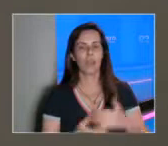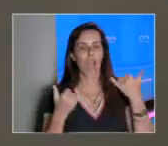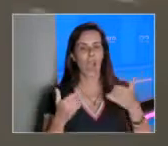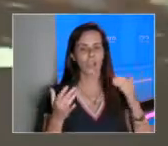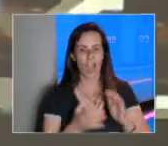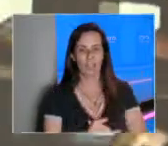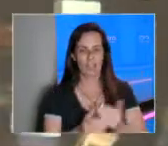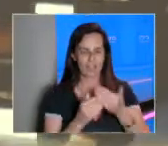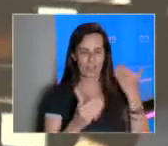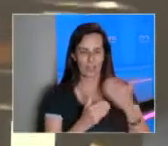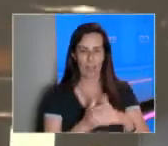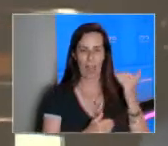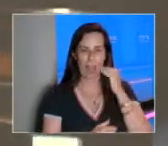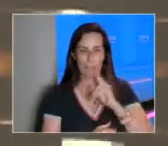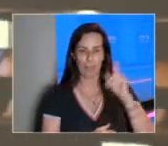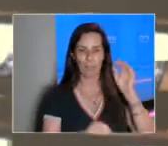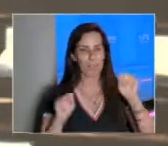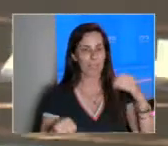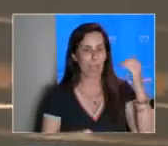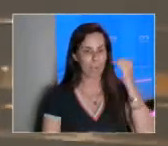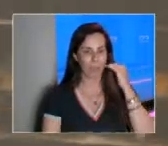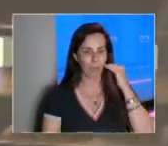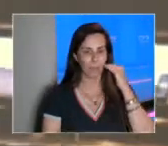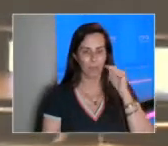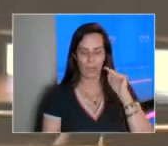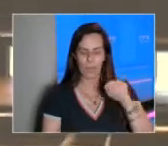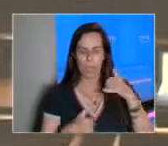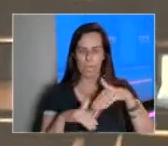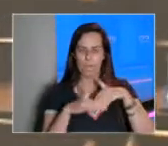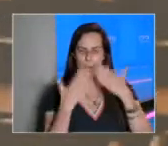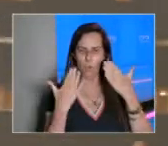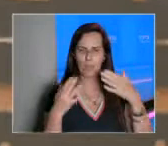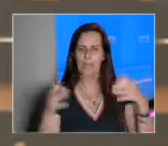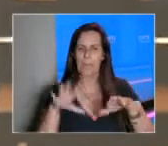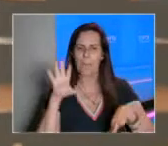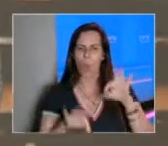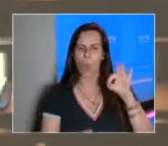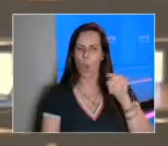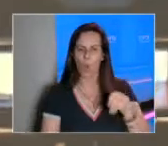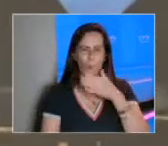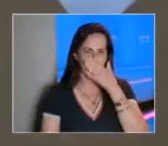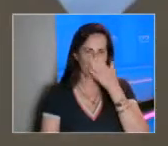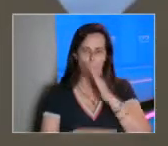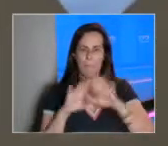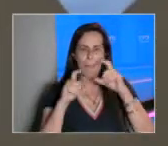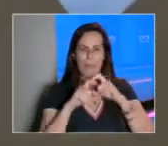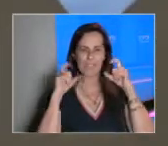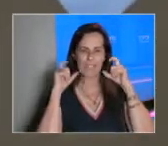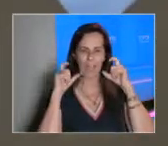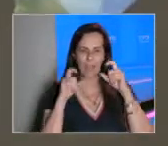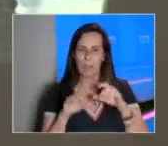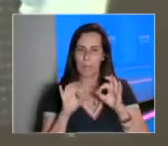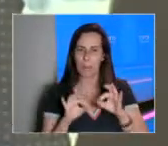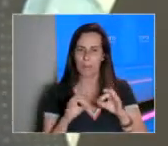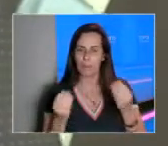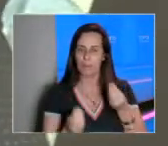עכשיו לפני סיום לארצות הברית. נשיא ארצות הברית דונלד טראמפ הגיע לפנות בוקר לעצרת בחירות באוקלהומה ללא מסכה. זה היה למעשה